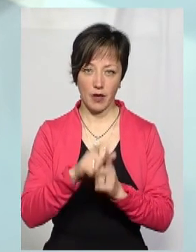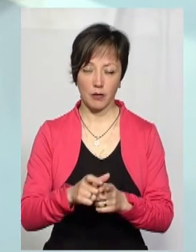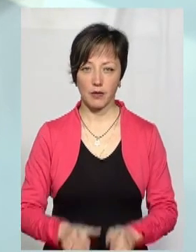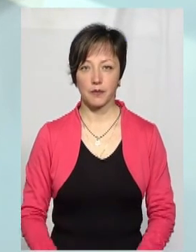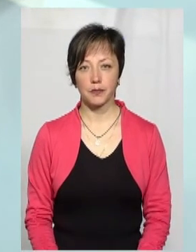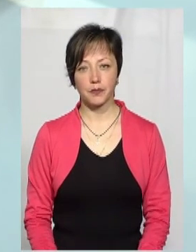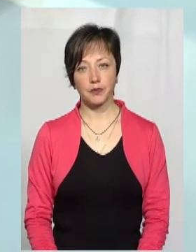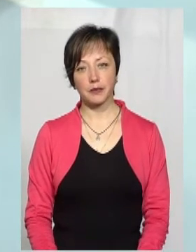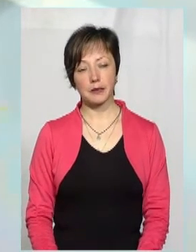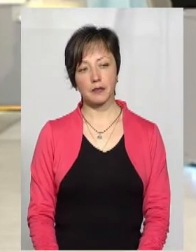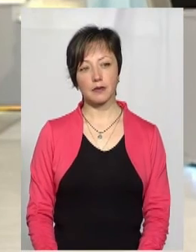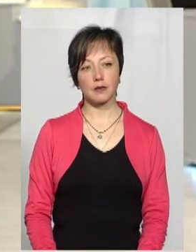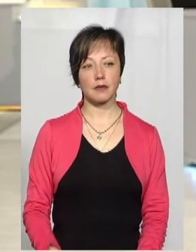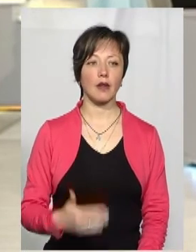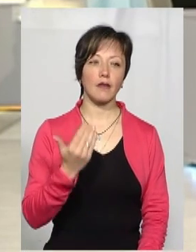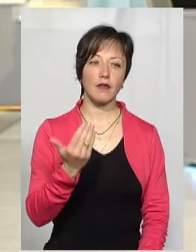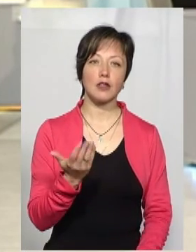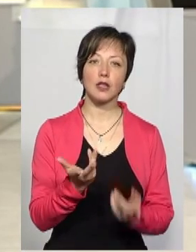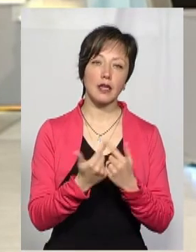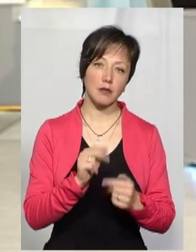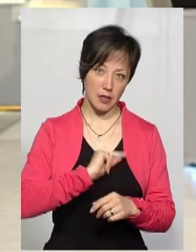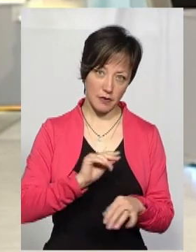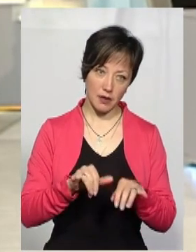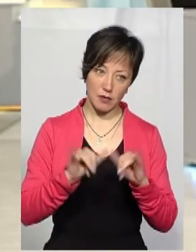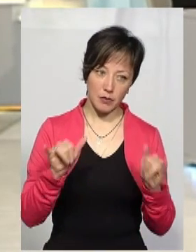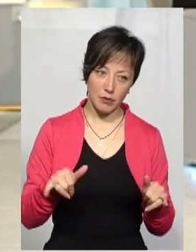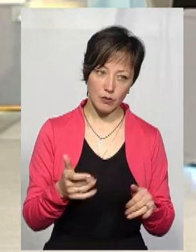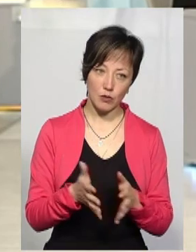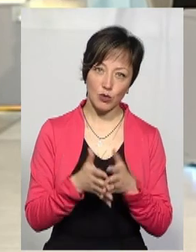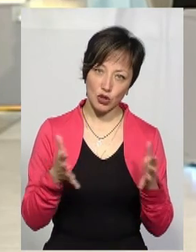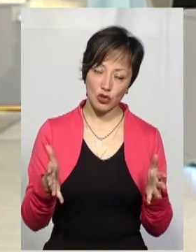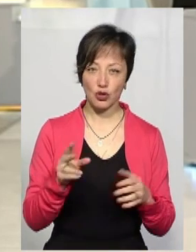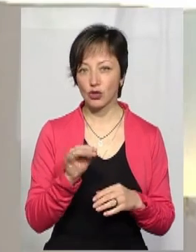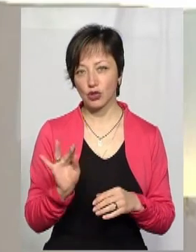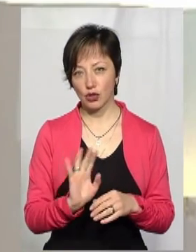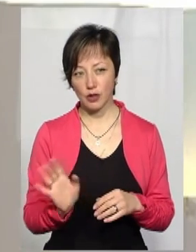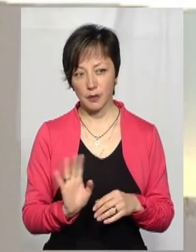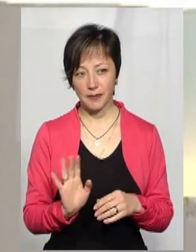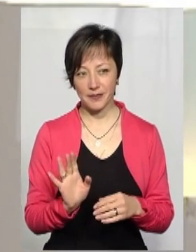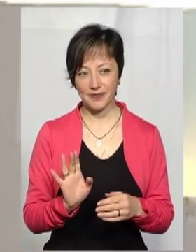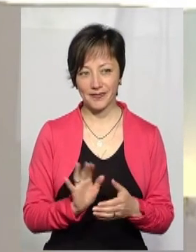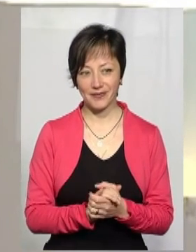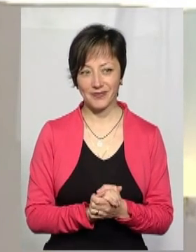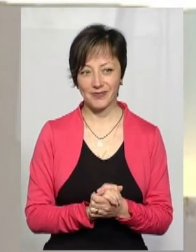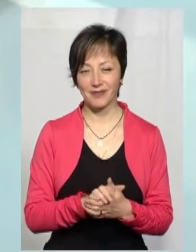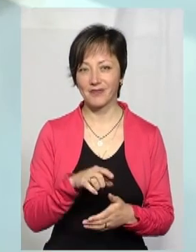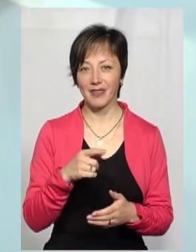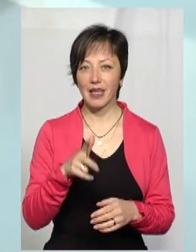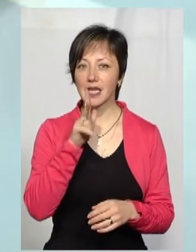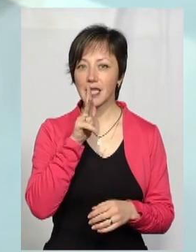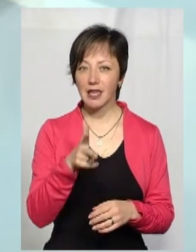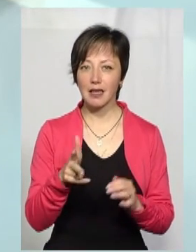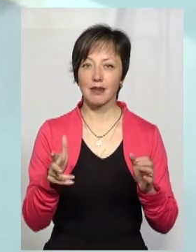відповідь. Кількість працівників ваших збільшилася чи ні зараз, коли Побільшовувати. Третій рік